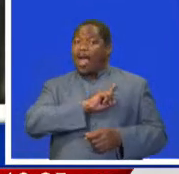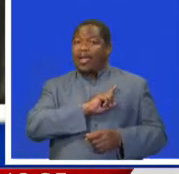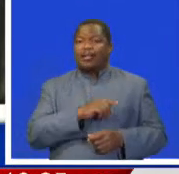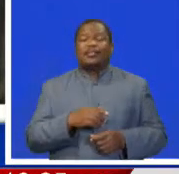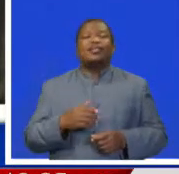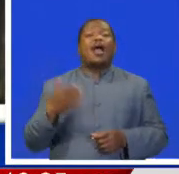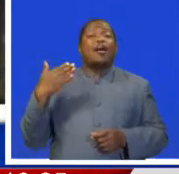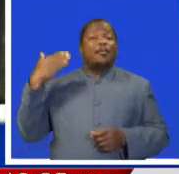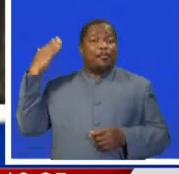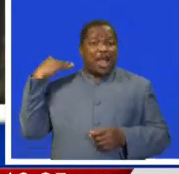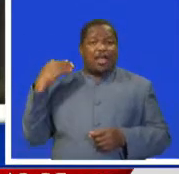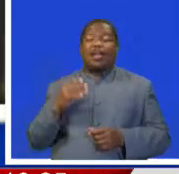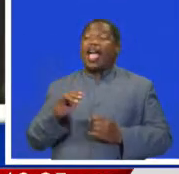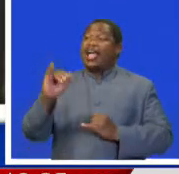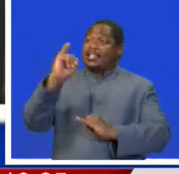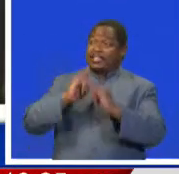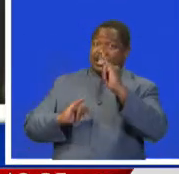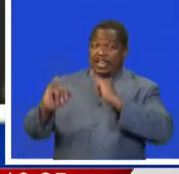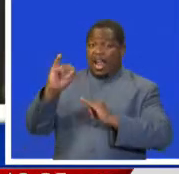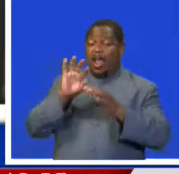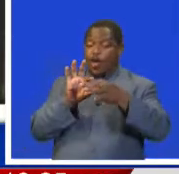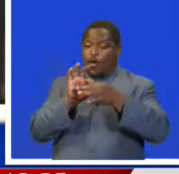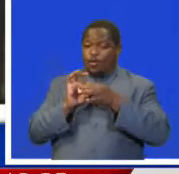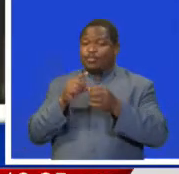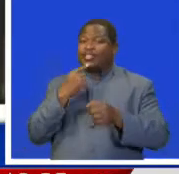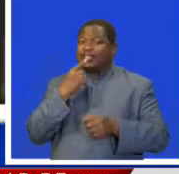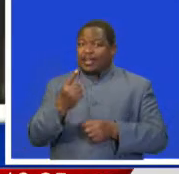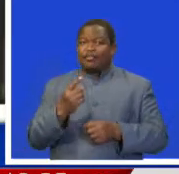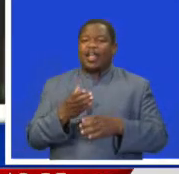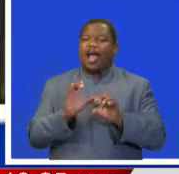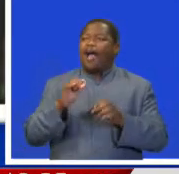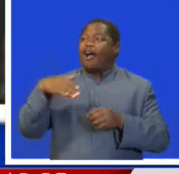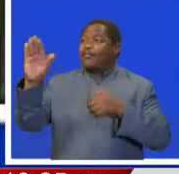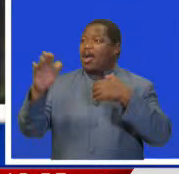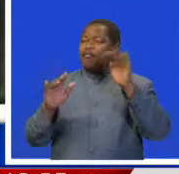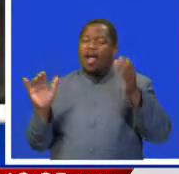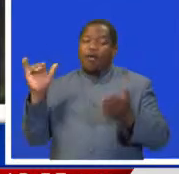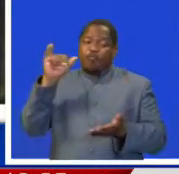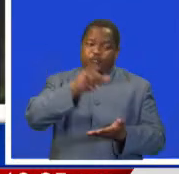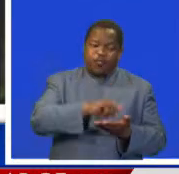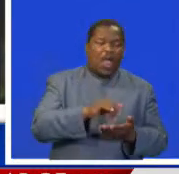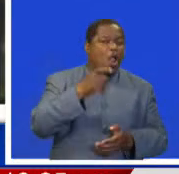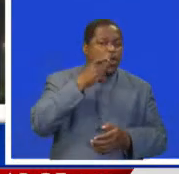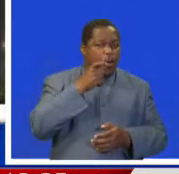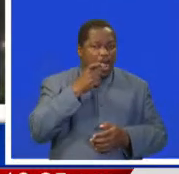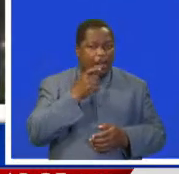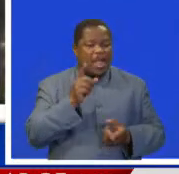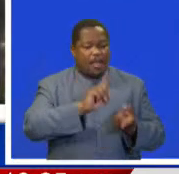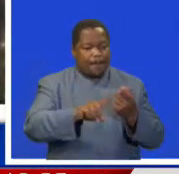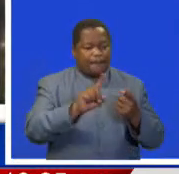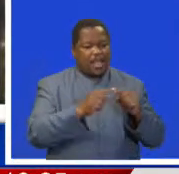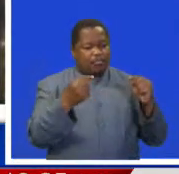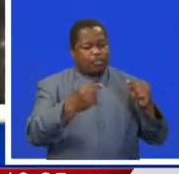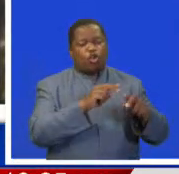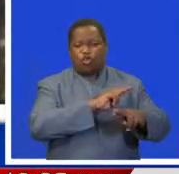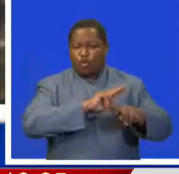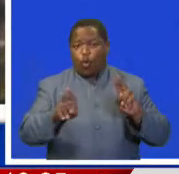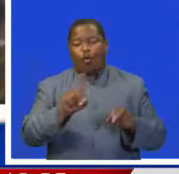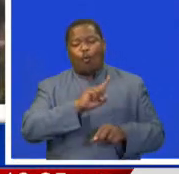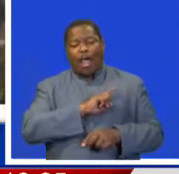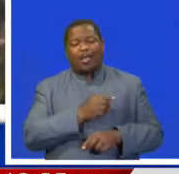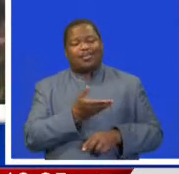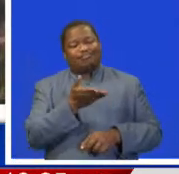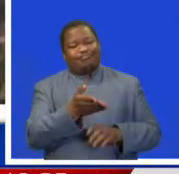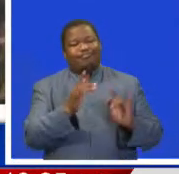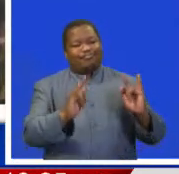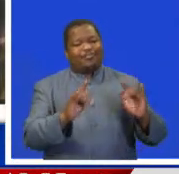imidlalo yangaphandle lefaka emaqemba seSwatini kanye nelikhethelo lesive. Etindzabeni eSwatini TV kubika Nelson Wendla ngamandla kuna